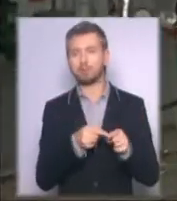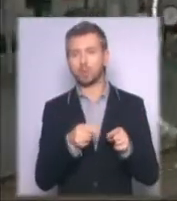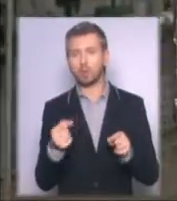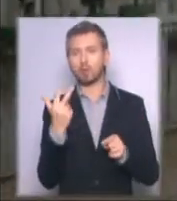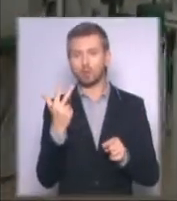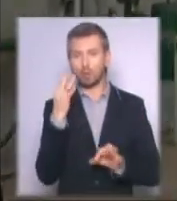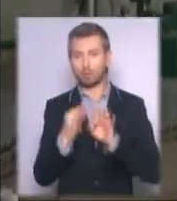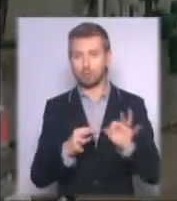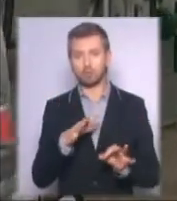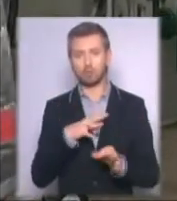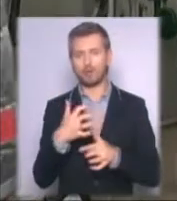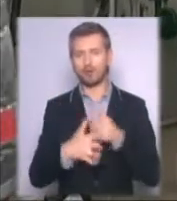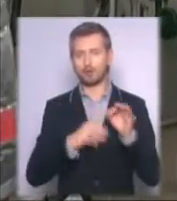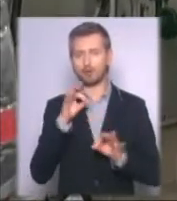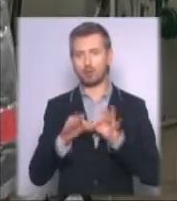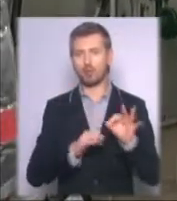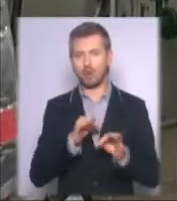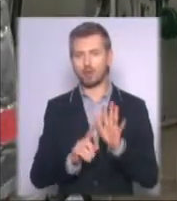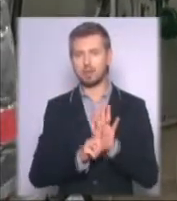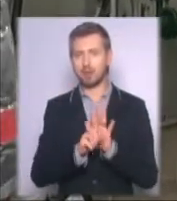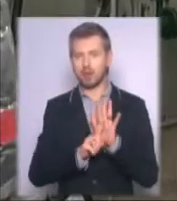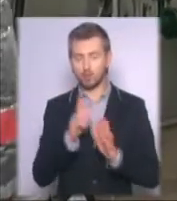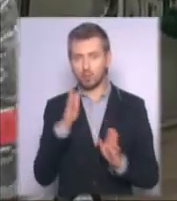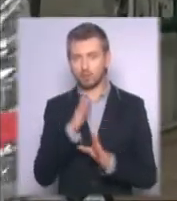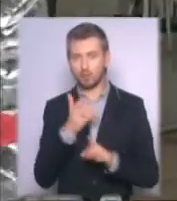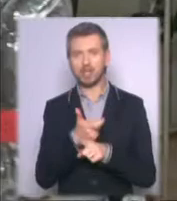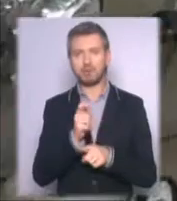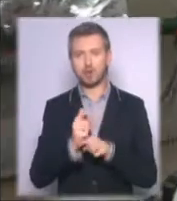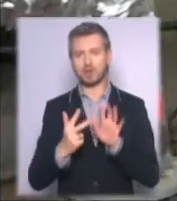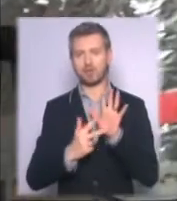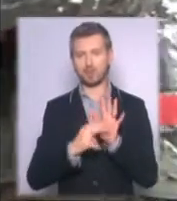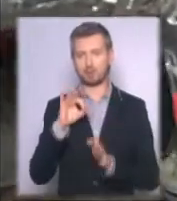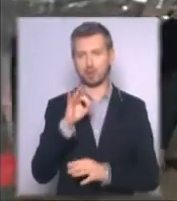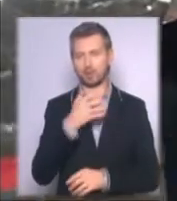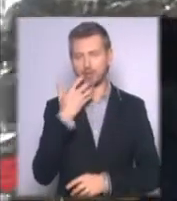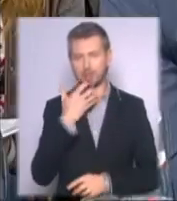діб утримувалась середньодобова температура повітря більш ніж 8 градусів тепла.